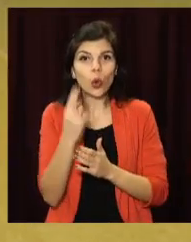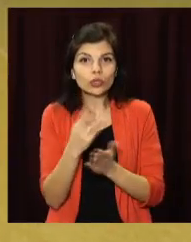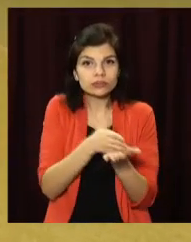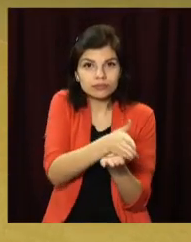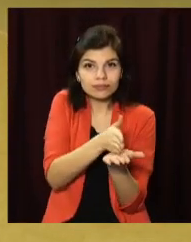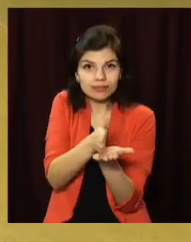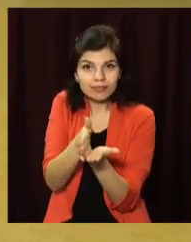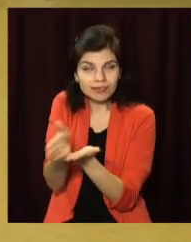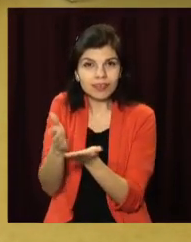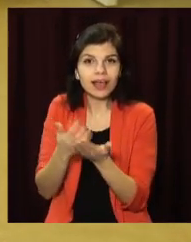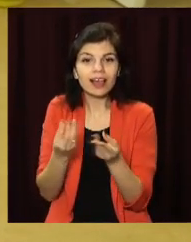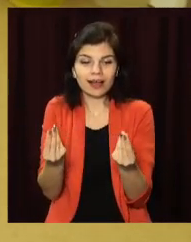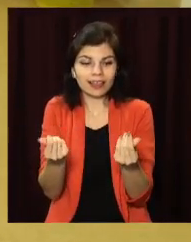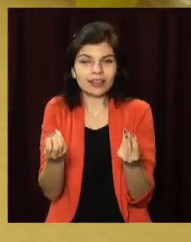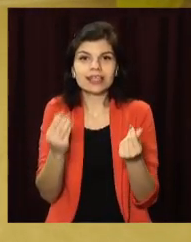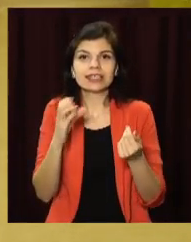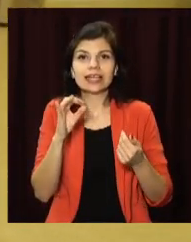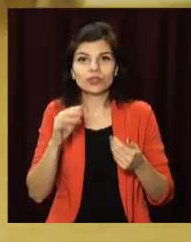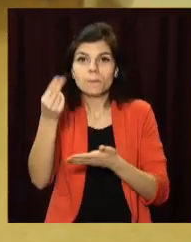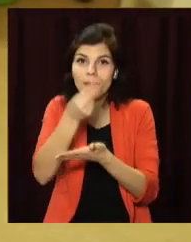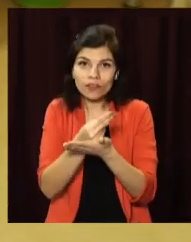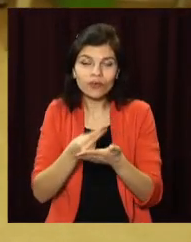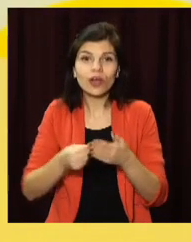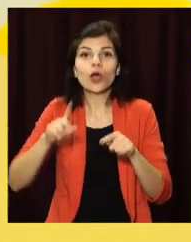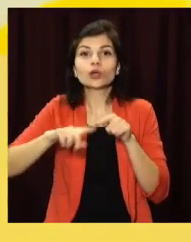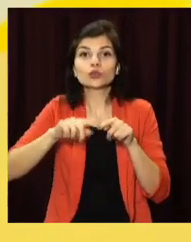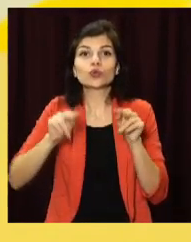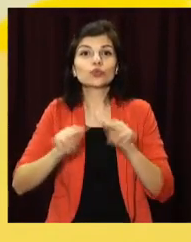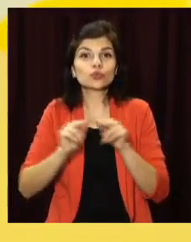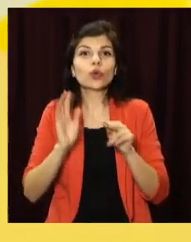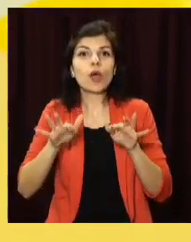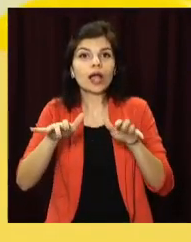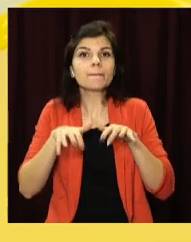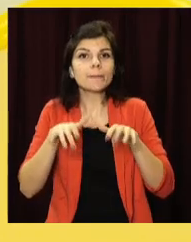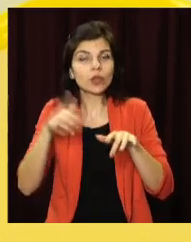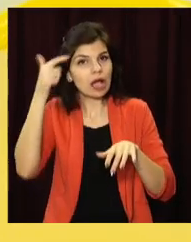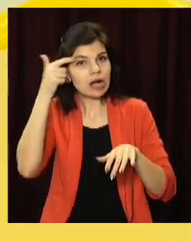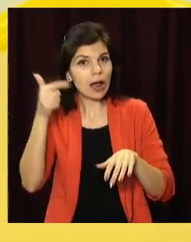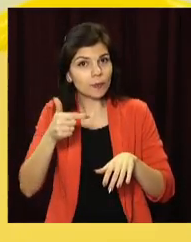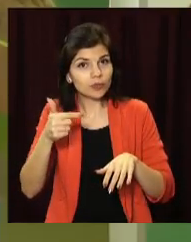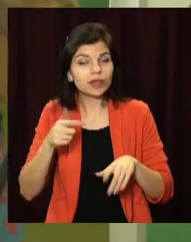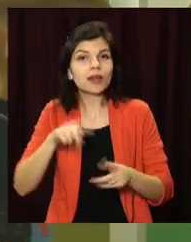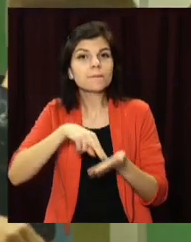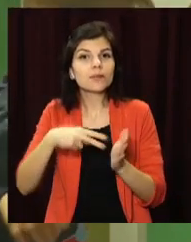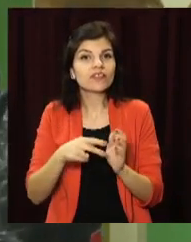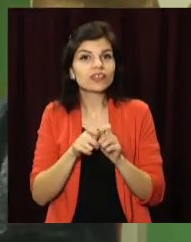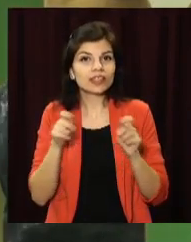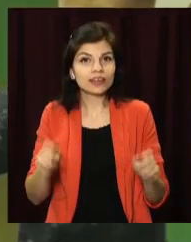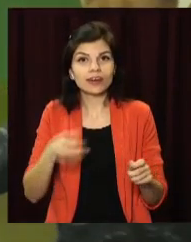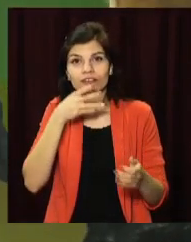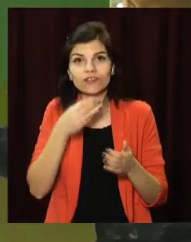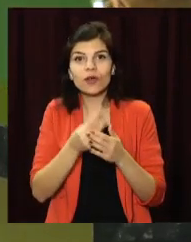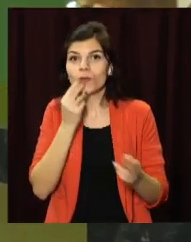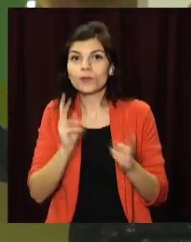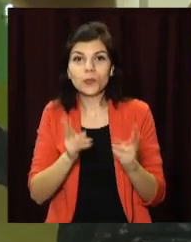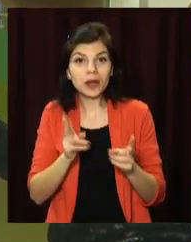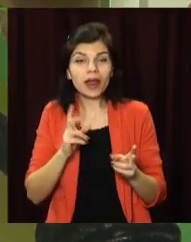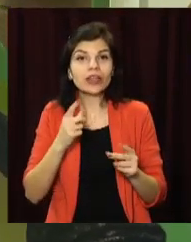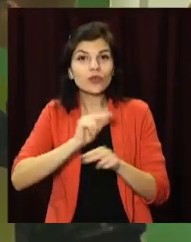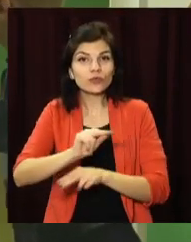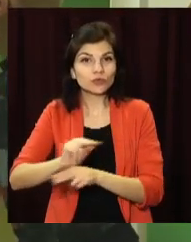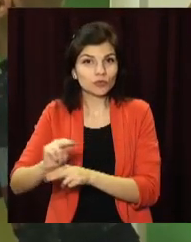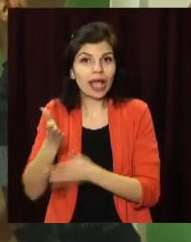нові соціальні напрямки. Відкрито сенсорну кімнату, клас малювання, невдовзі викладатимуть комп'ютерну грамотність. Навіть планують відкрити